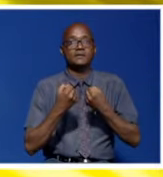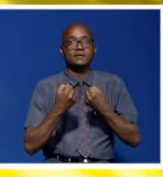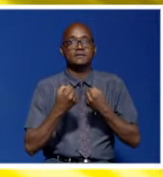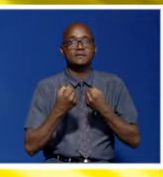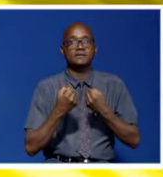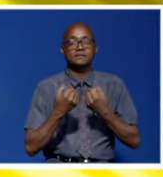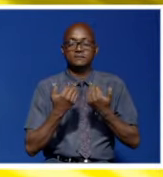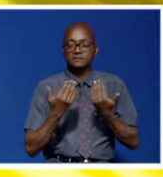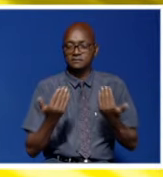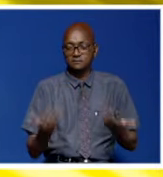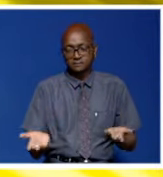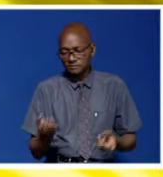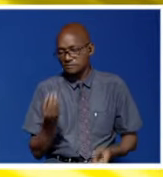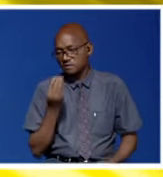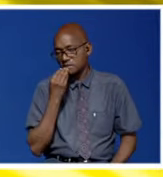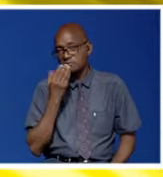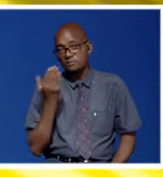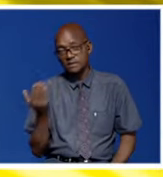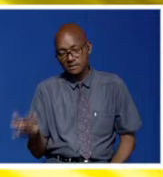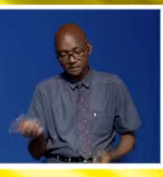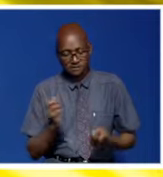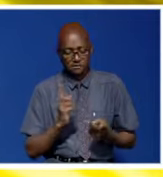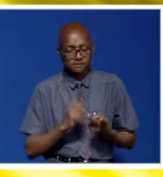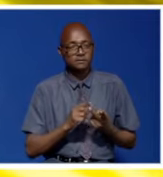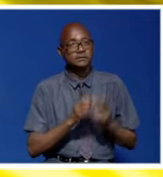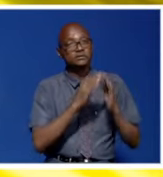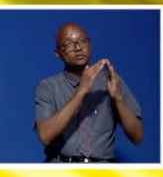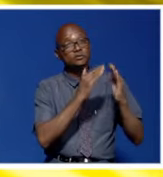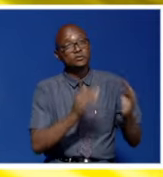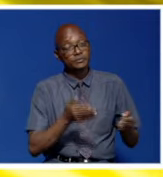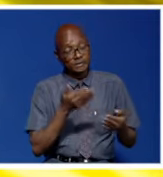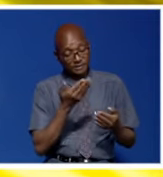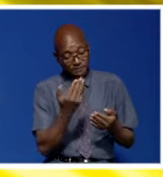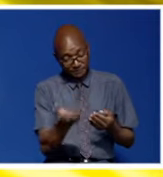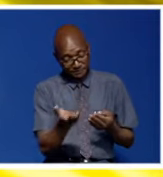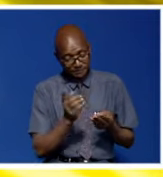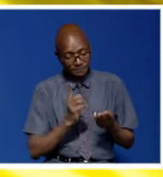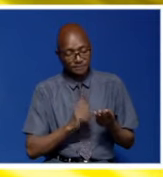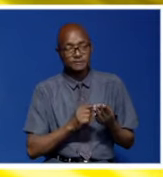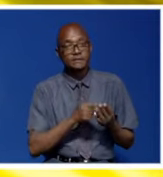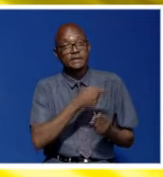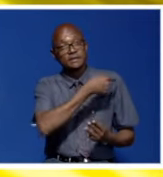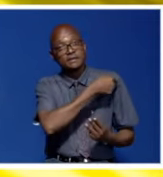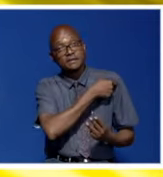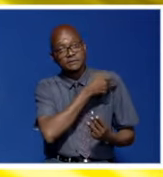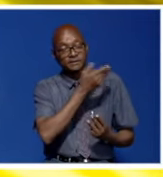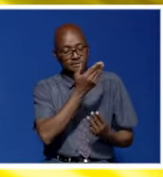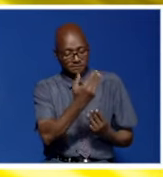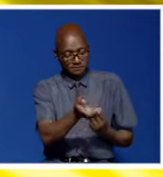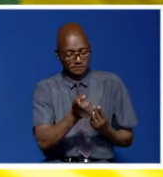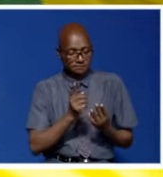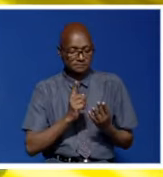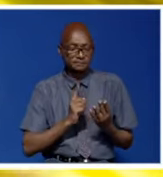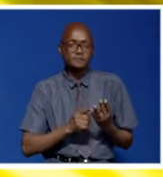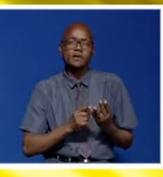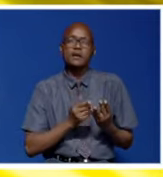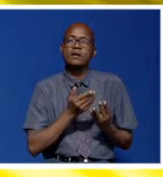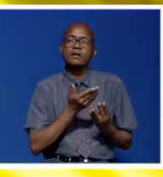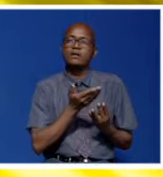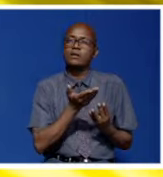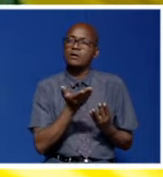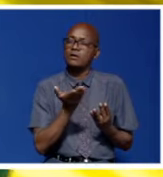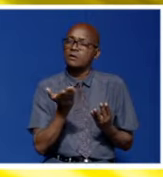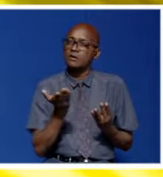kama ni chakula, kama ni makazi, kama ni tiba, kama ni jambo lolote